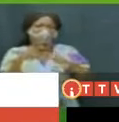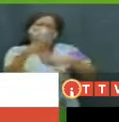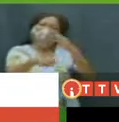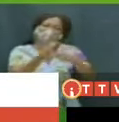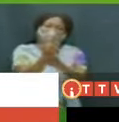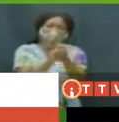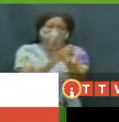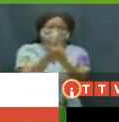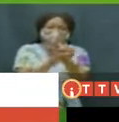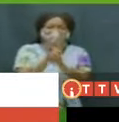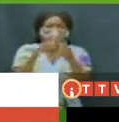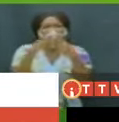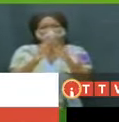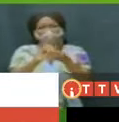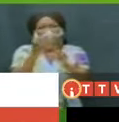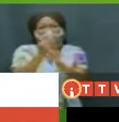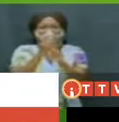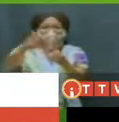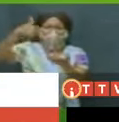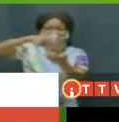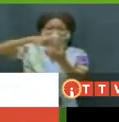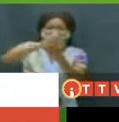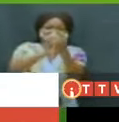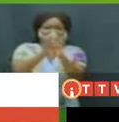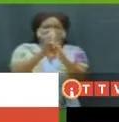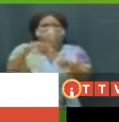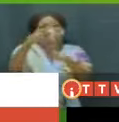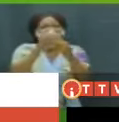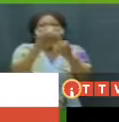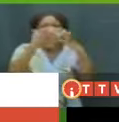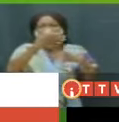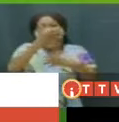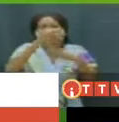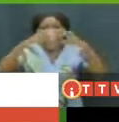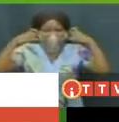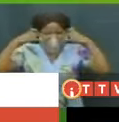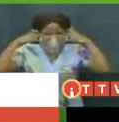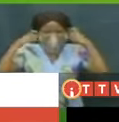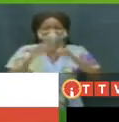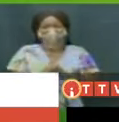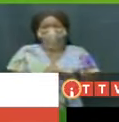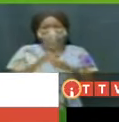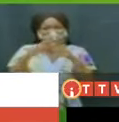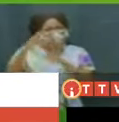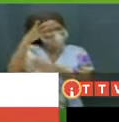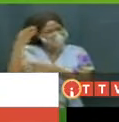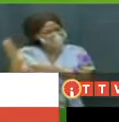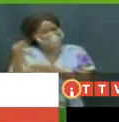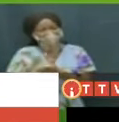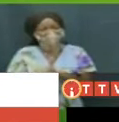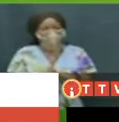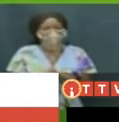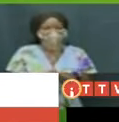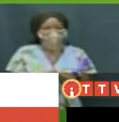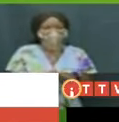m'manja kapena kugwiritsa ntchito sanitizer, tipitilize kuvala maski komanso tisayiwale